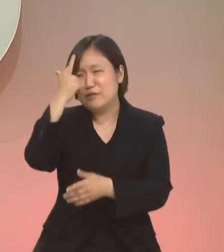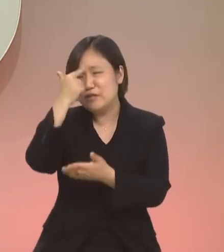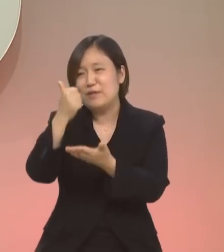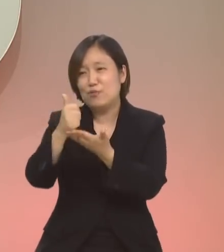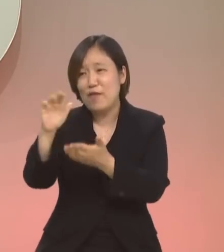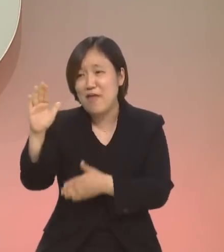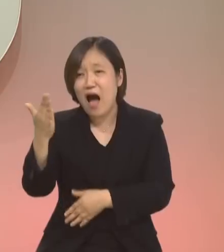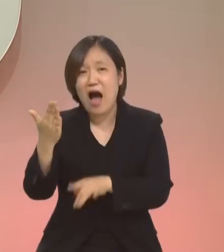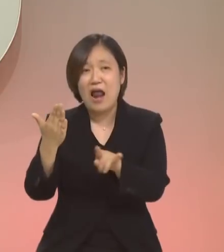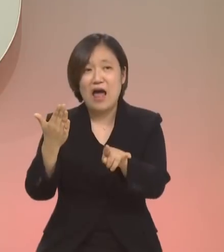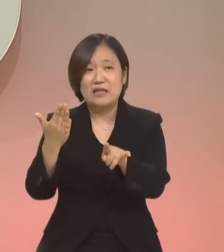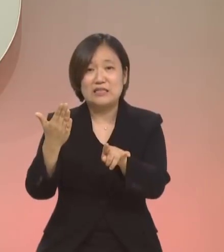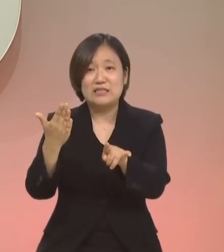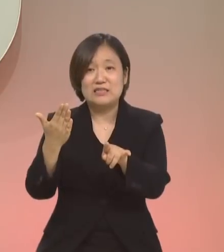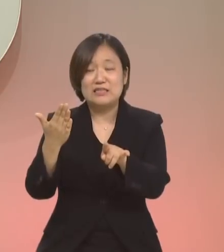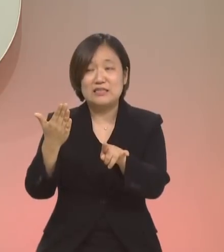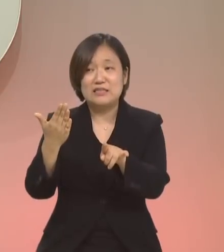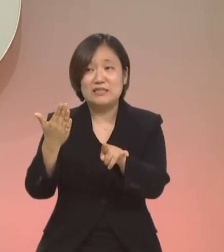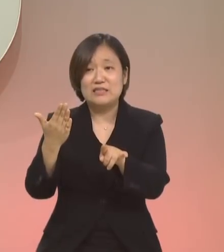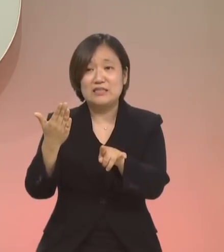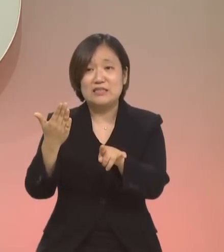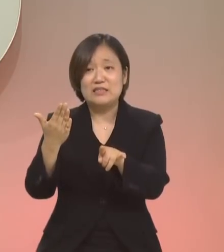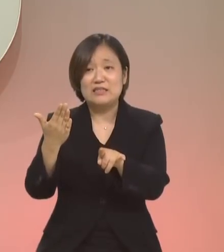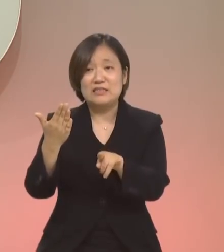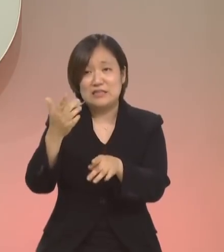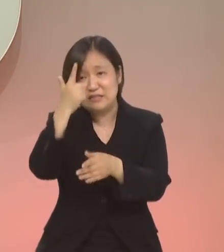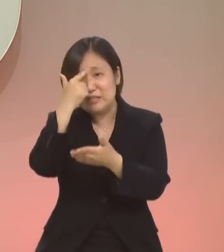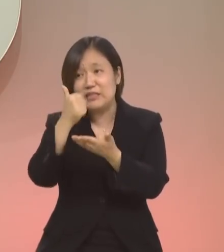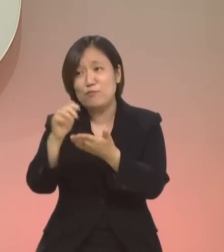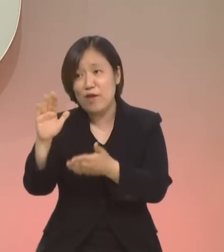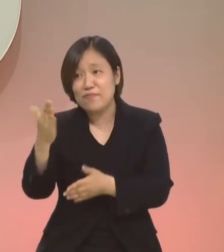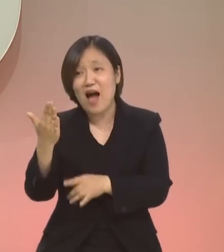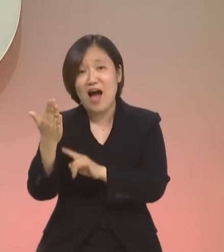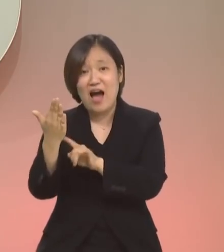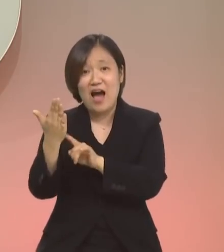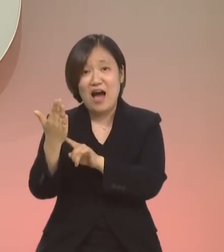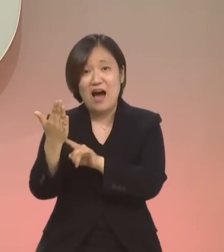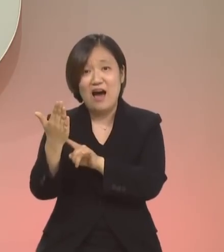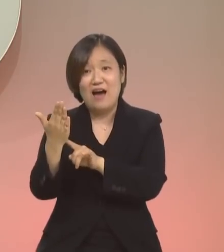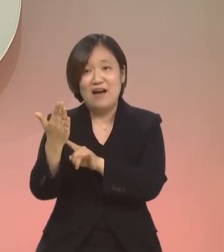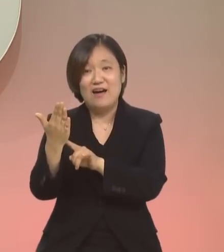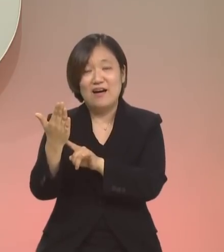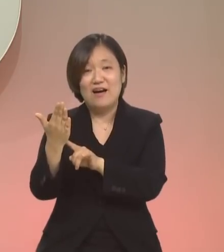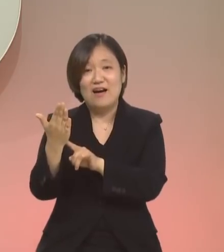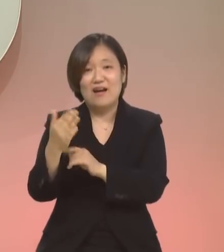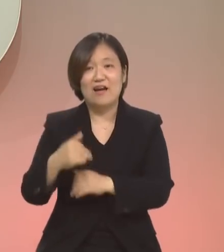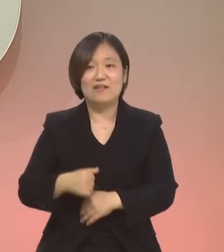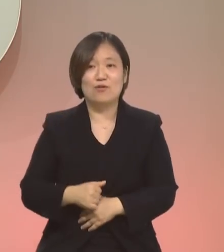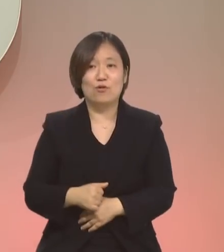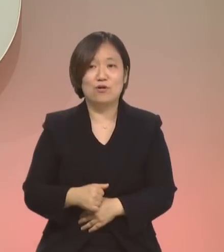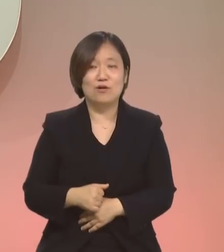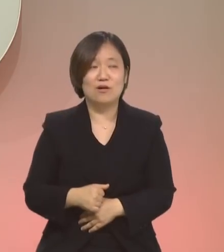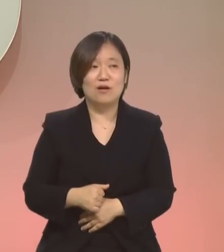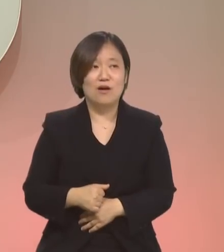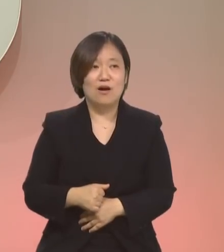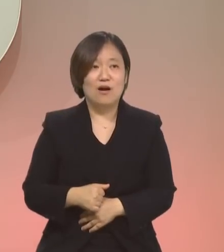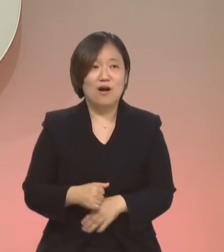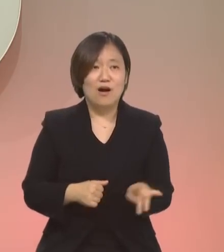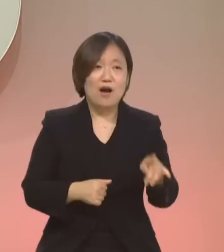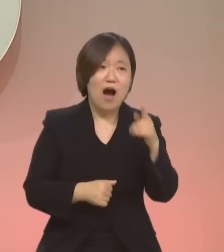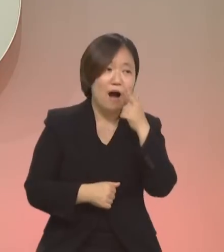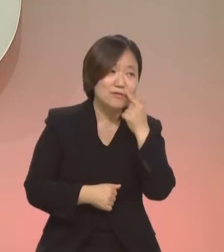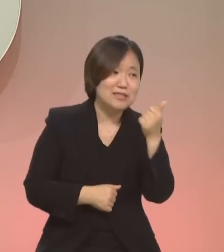했다라는 소식을 머리 깎고 좀 절에 들어갔다 그러니까 이제 소식이 다 끊겼잖아요 그러다가 머리 깎고 절에